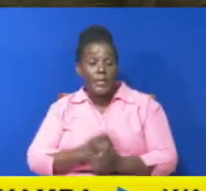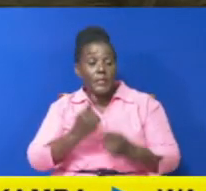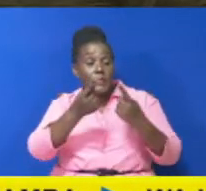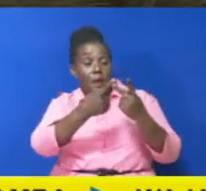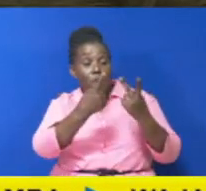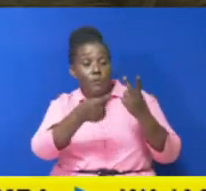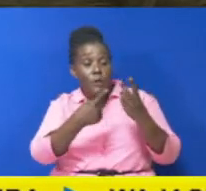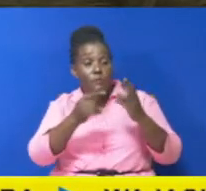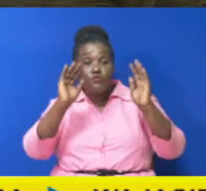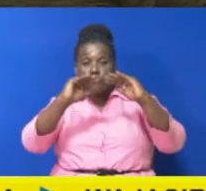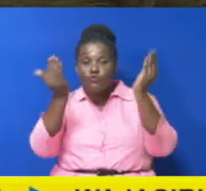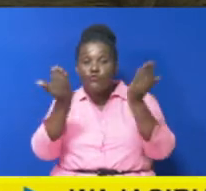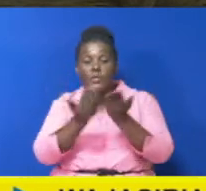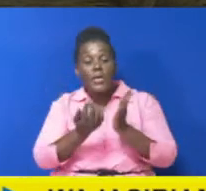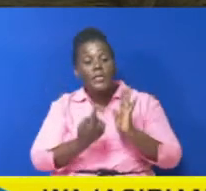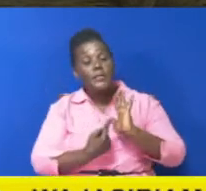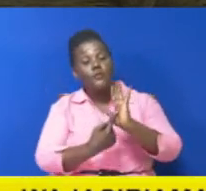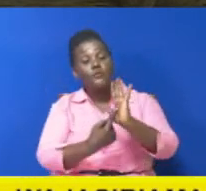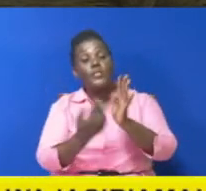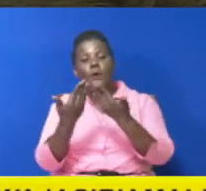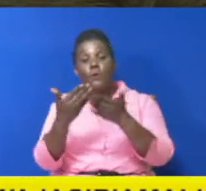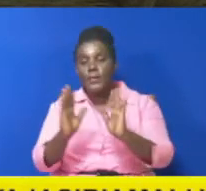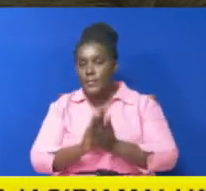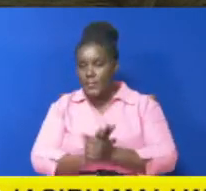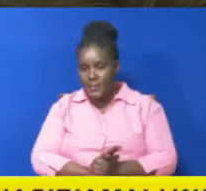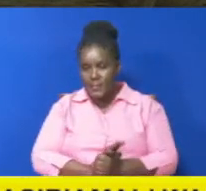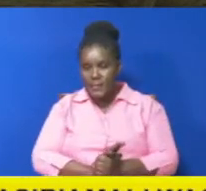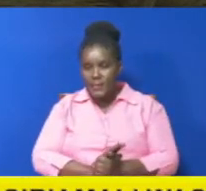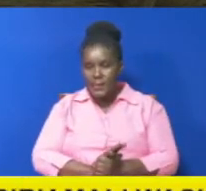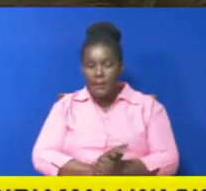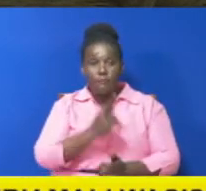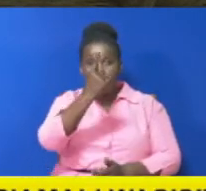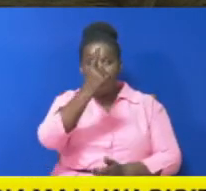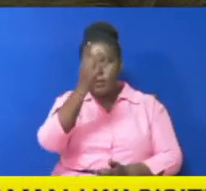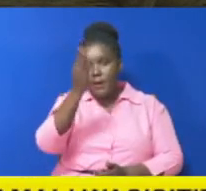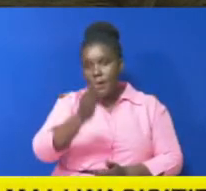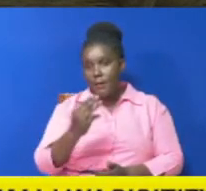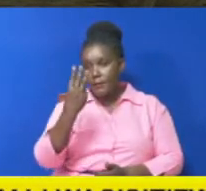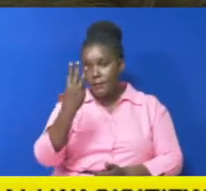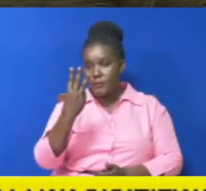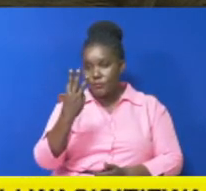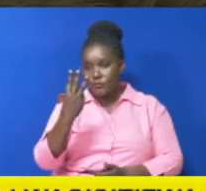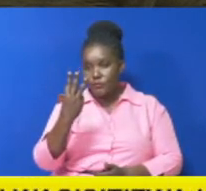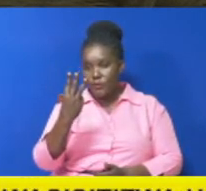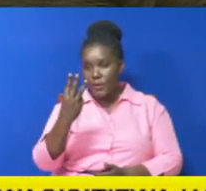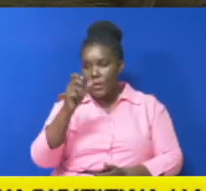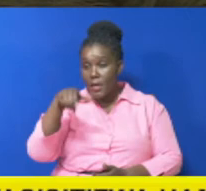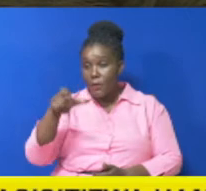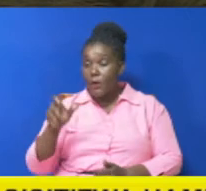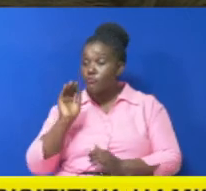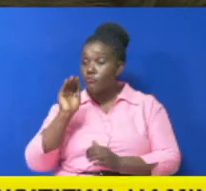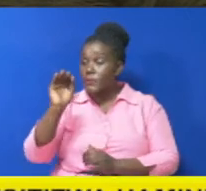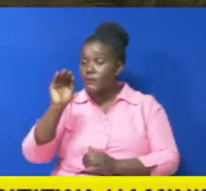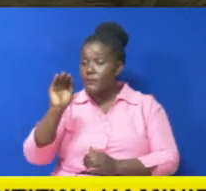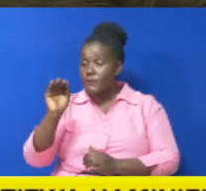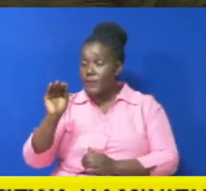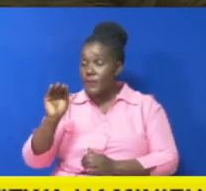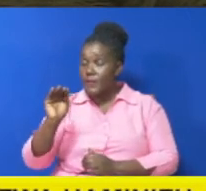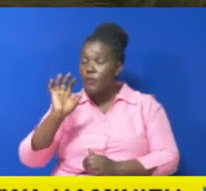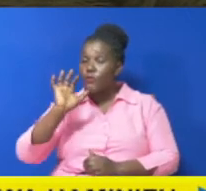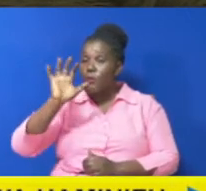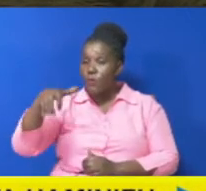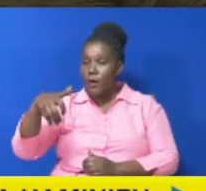kidunia zinavyoonyesha, bado 1/3 ya wahanga wote wanaosafirishwa duniani kwa